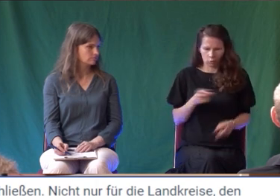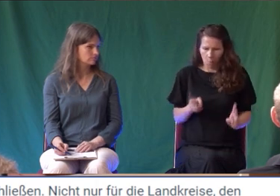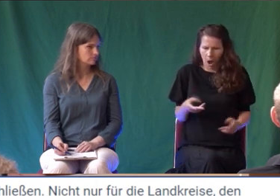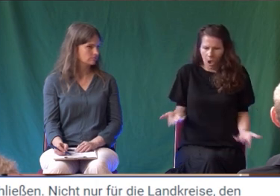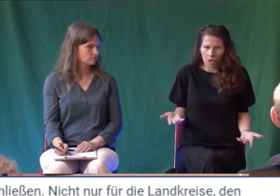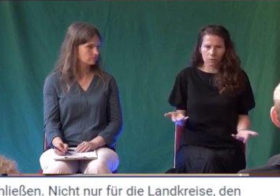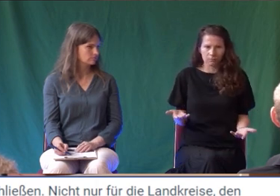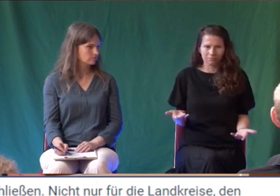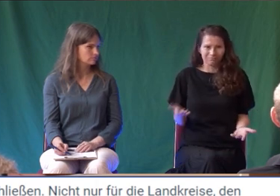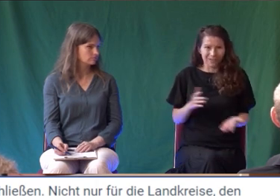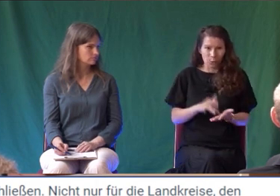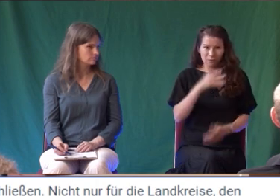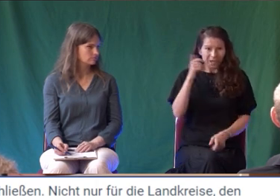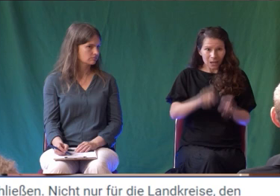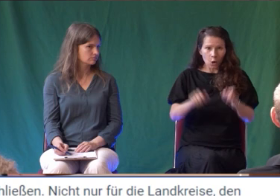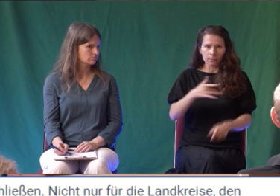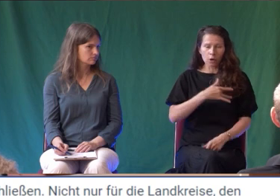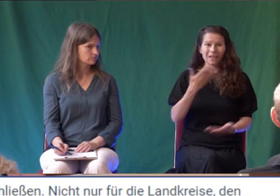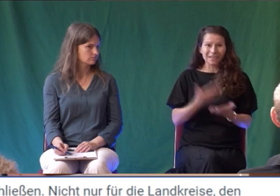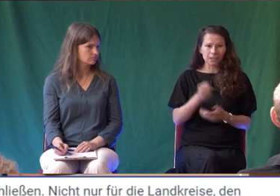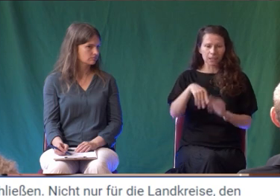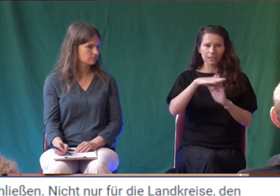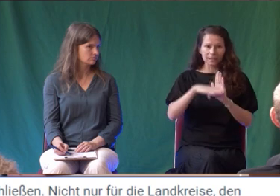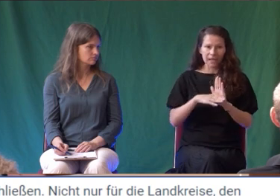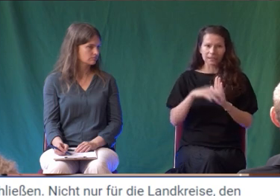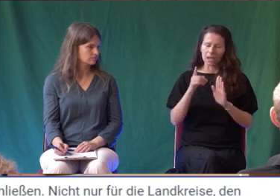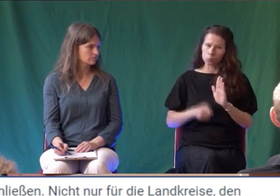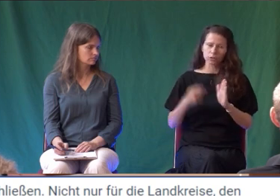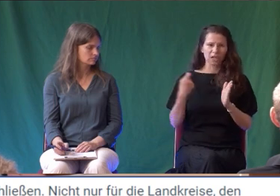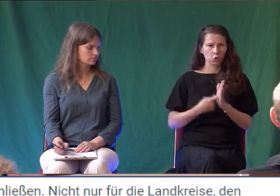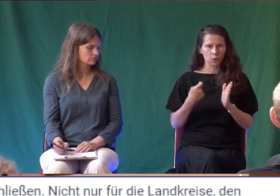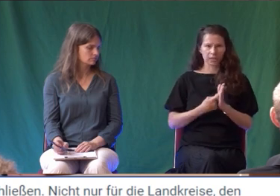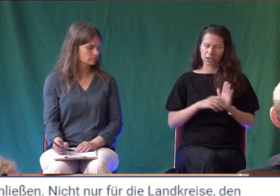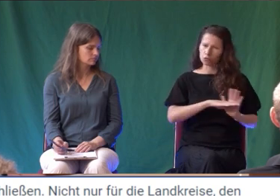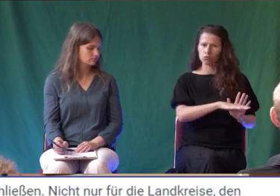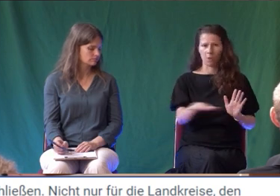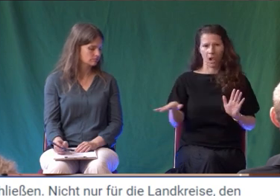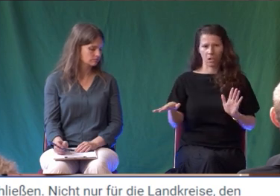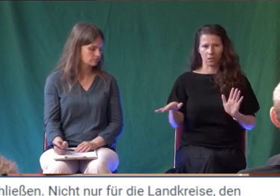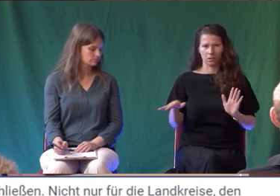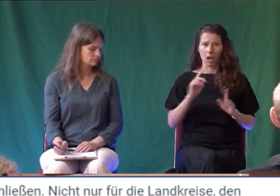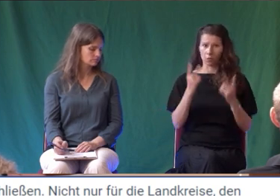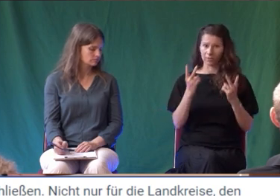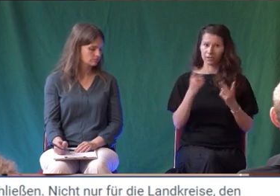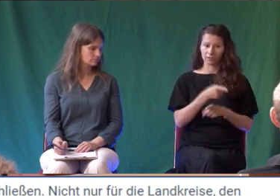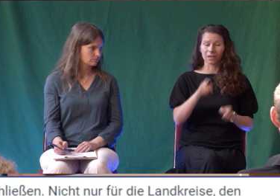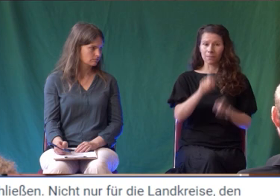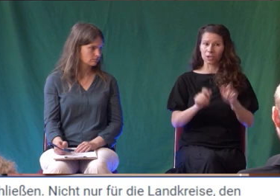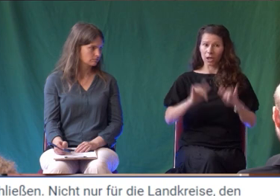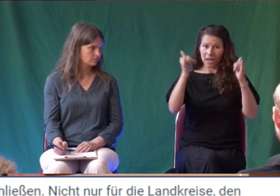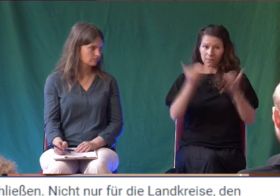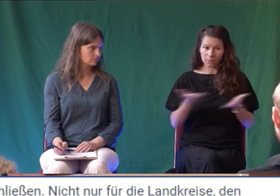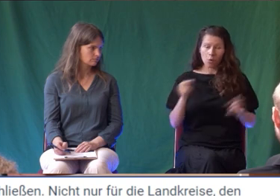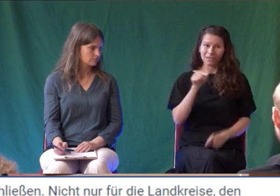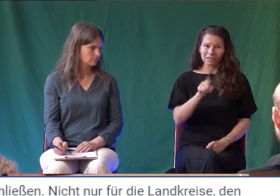muss in Zukunft unbedingt auch dort gelten wo die Menschen leben und das immer nämlich wieder bei dem Punkt dass die